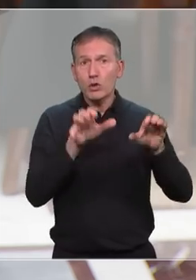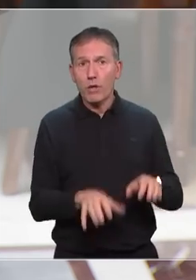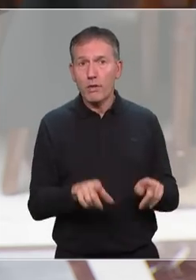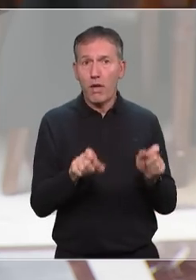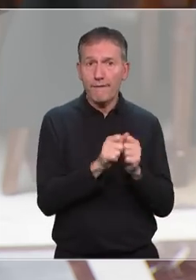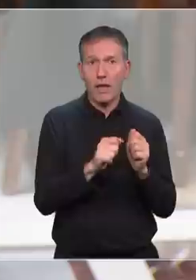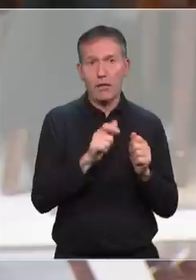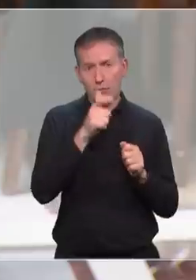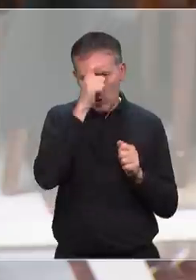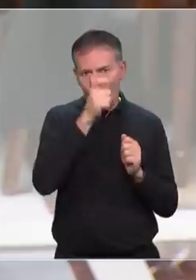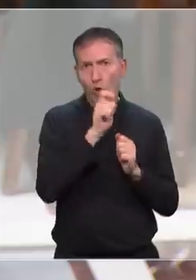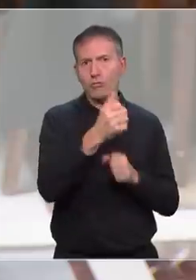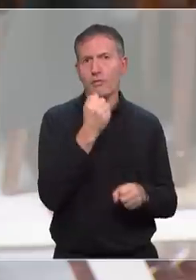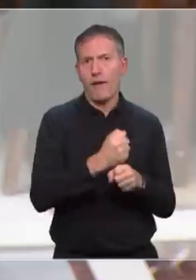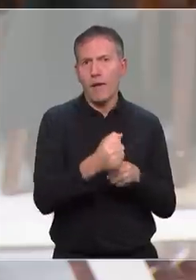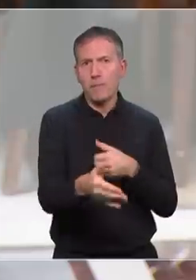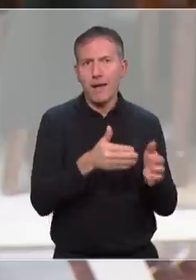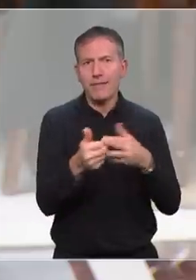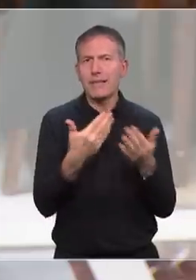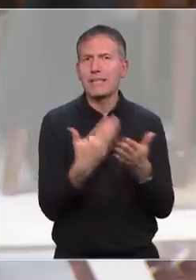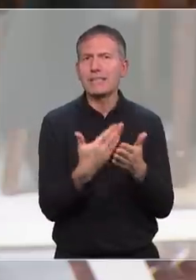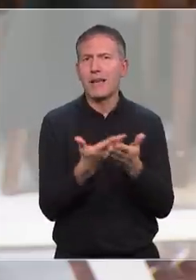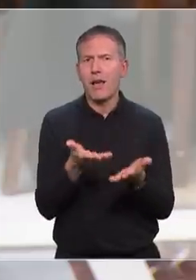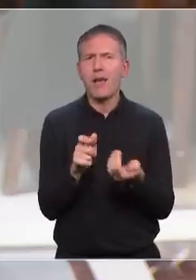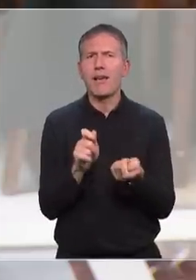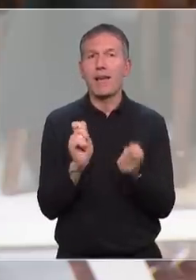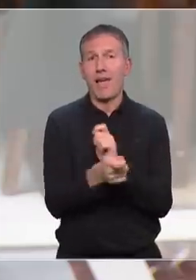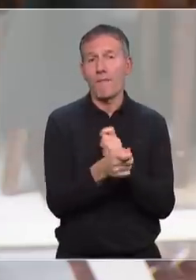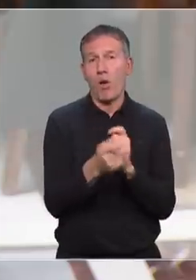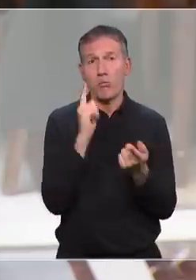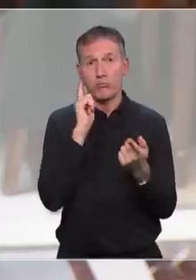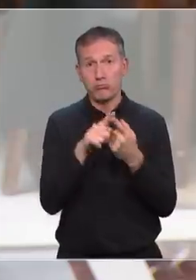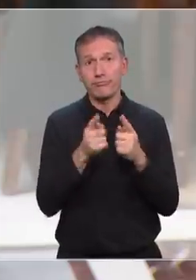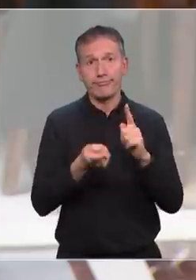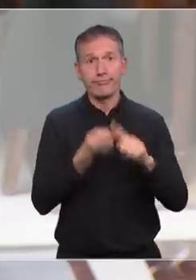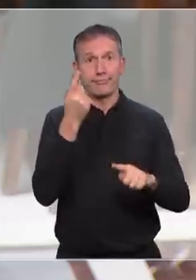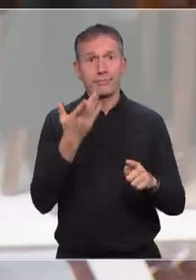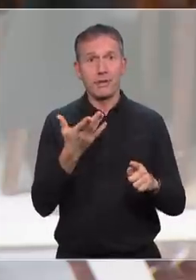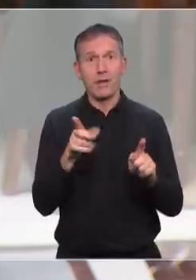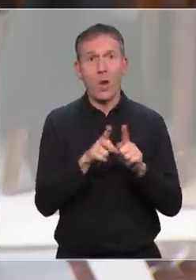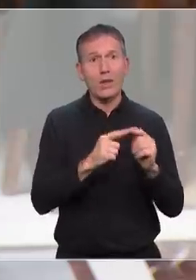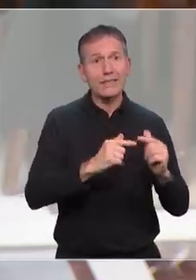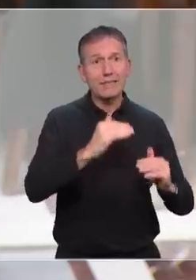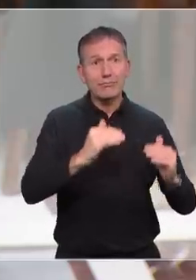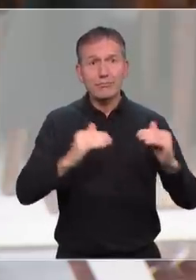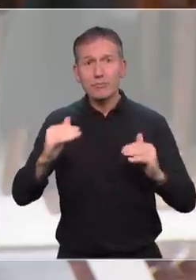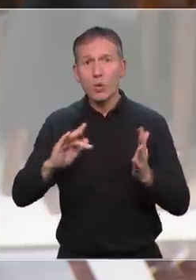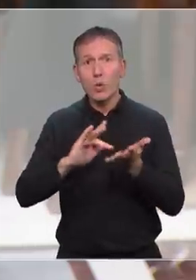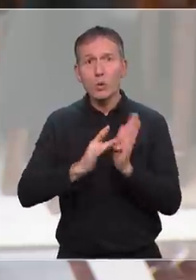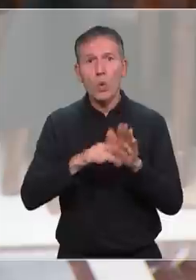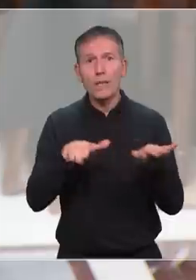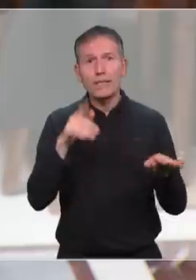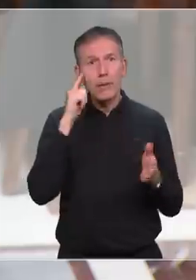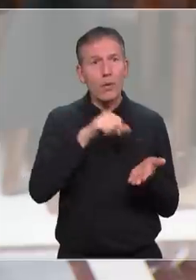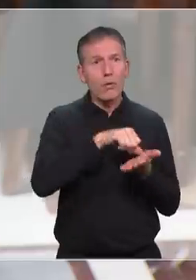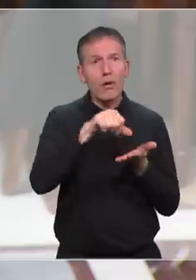de professionnalisation. C'est une réforme d'ambition dont un autre élément est l'harmonisation de tous les systèmes de rémunération